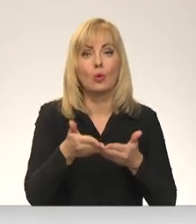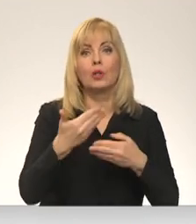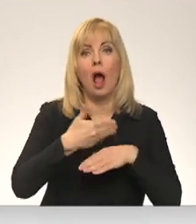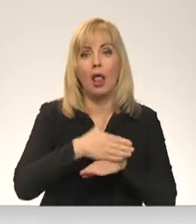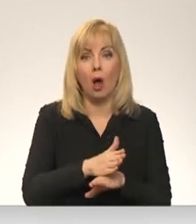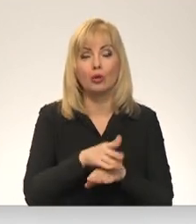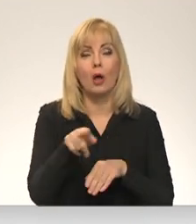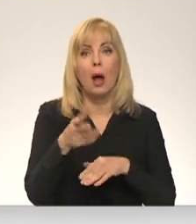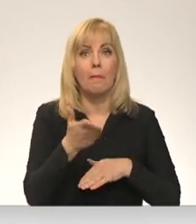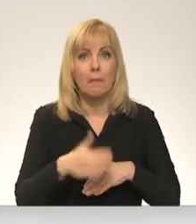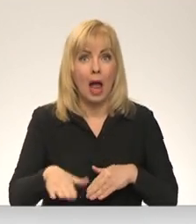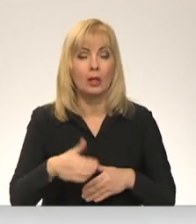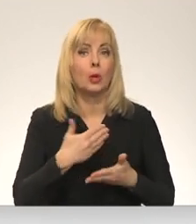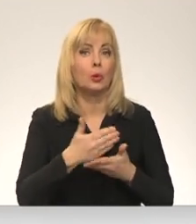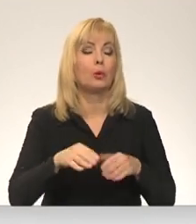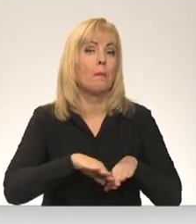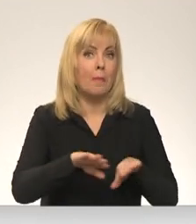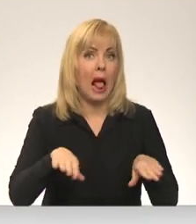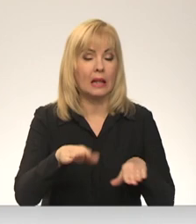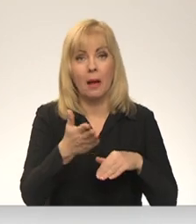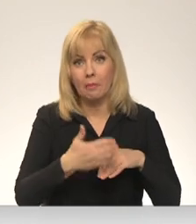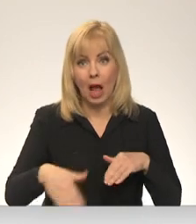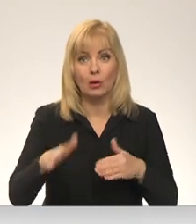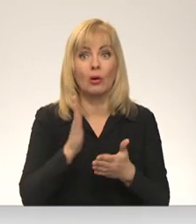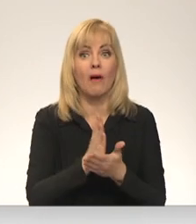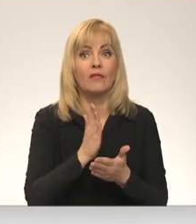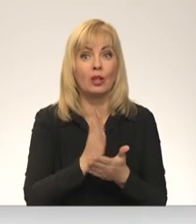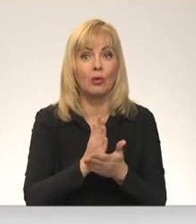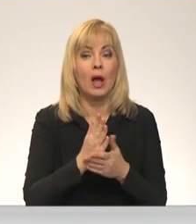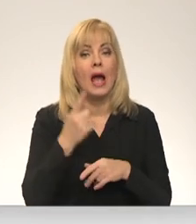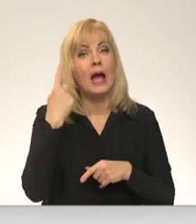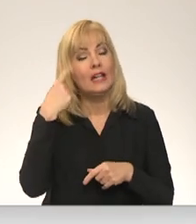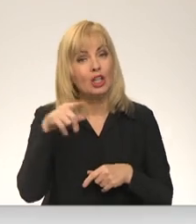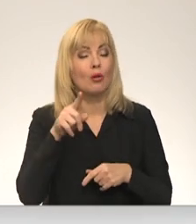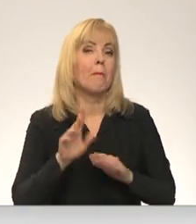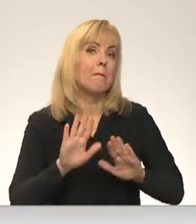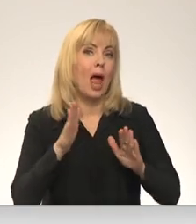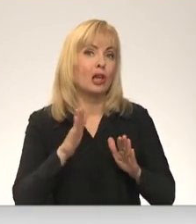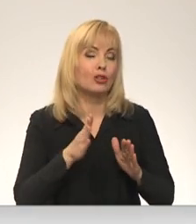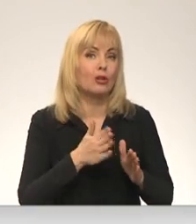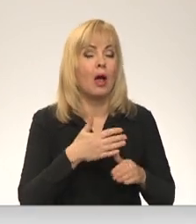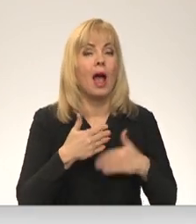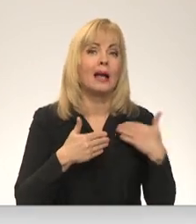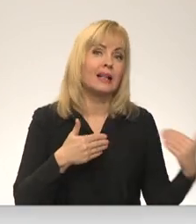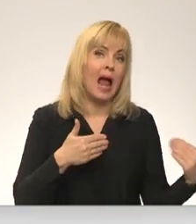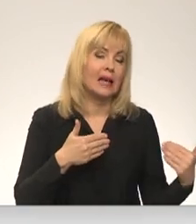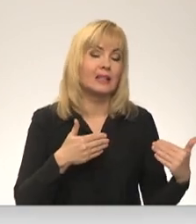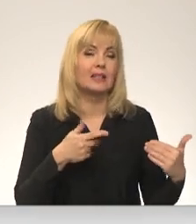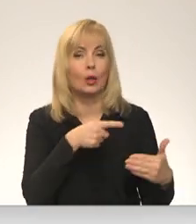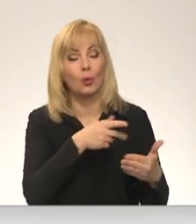esošajā bedrē. Viņas turpināja peldēt tajā bedres vidū, kur vraka nav, bet es sadomāju, neskapēc pēkšņi traukties pa kreisi tajā